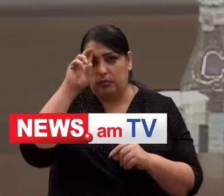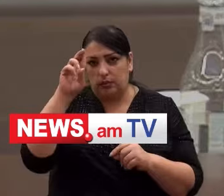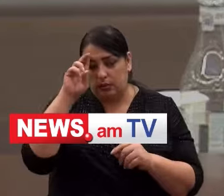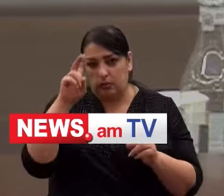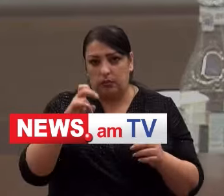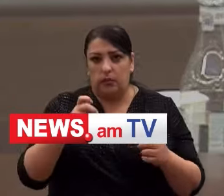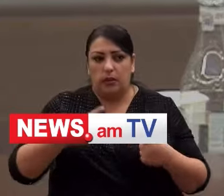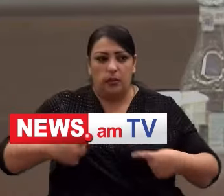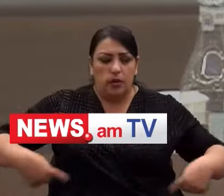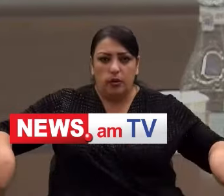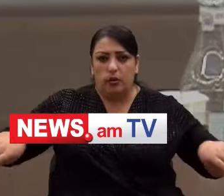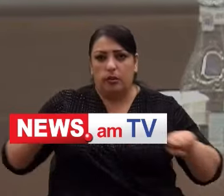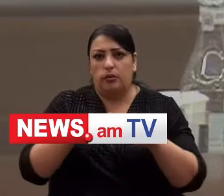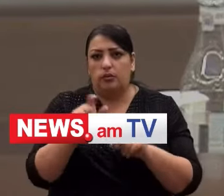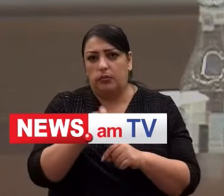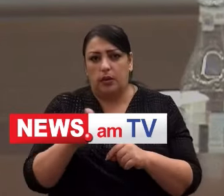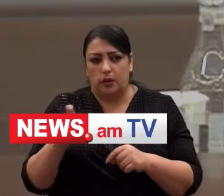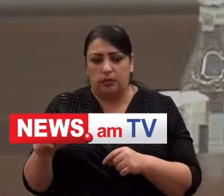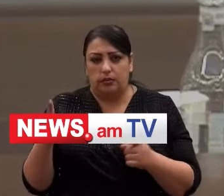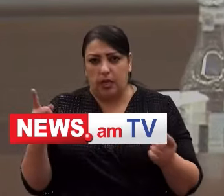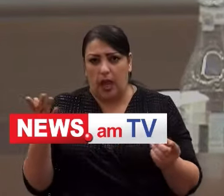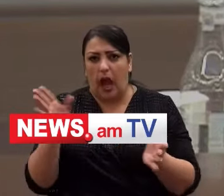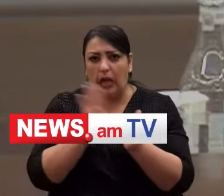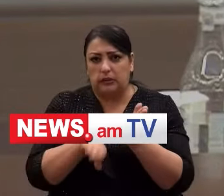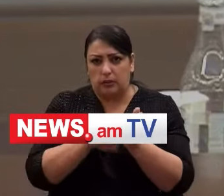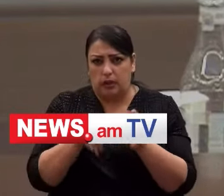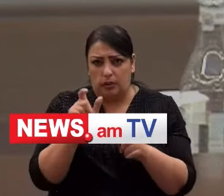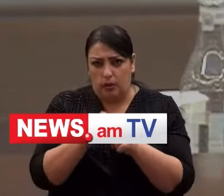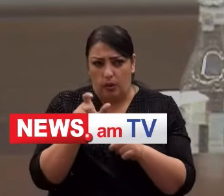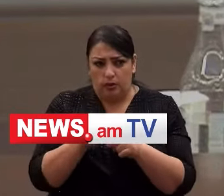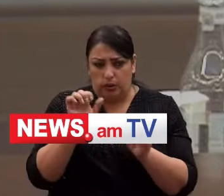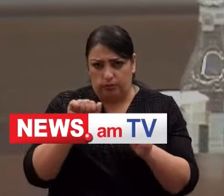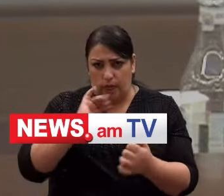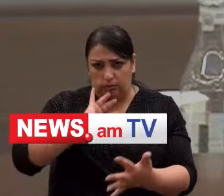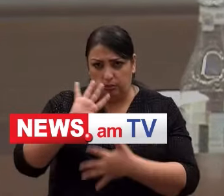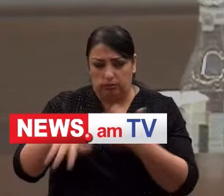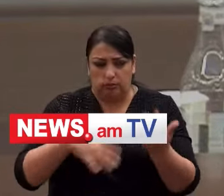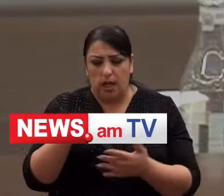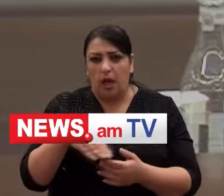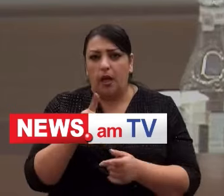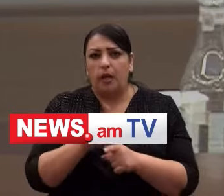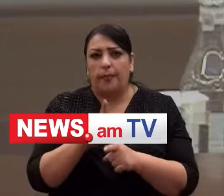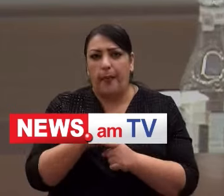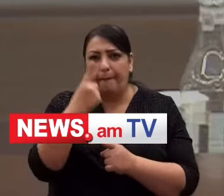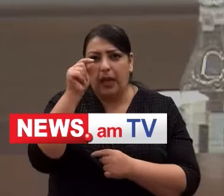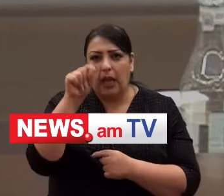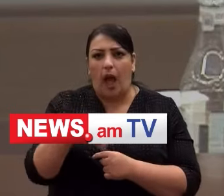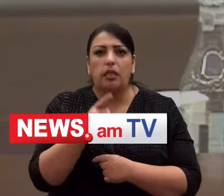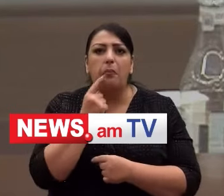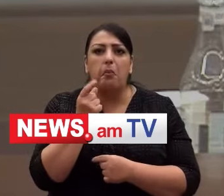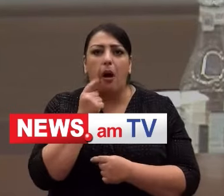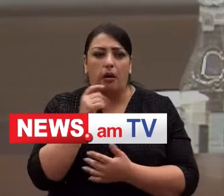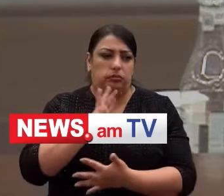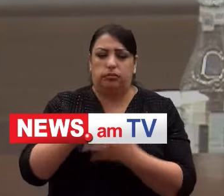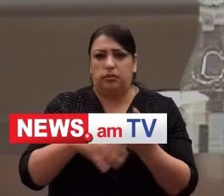ամբողջ բլոկը, եւ եթե խոսքից մի թեթև խոսքից կարանք այսպես մի կաթիլ մեղրը, Թումանյանի հանճարը անդադ մեզ պետք է